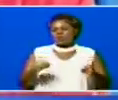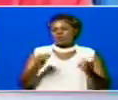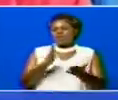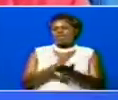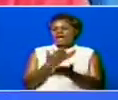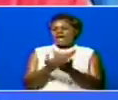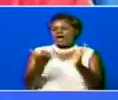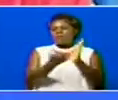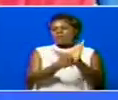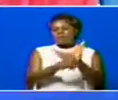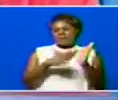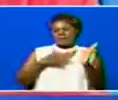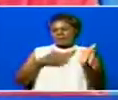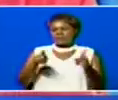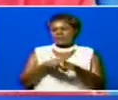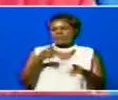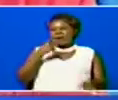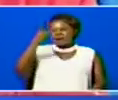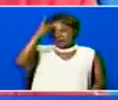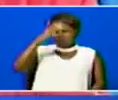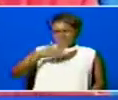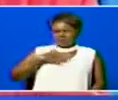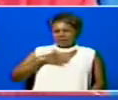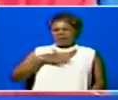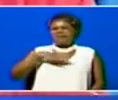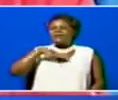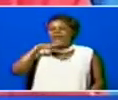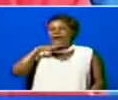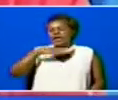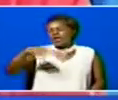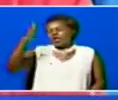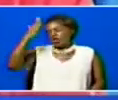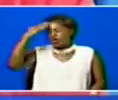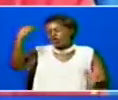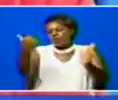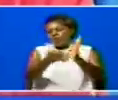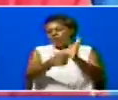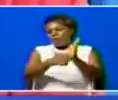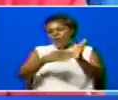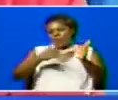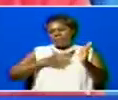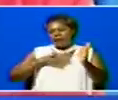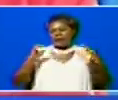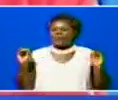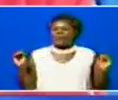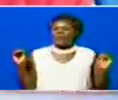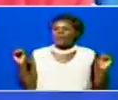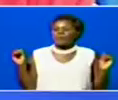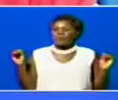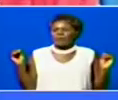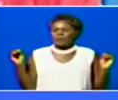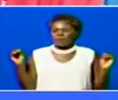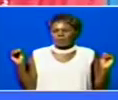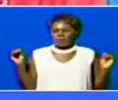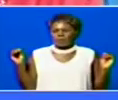yale nilikuwa napitia kwa ile nyumba. Hata wazazi wangu walikufa kama wajui yale ile ambayo mateso nilipitia kwa hiyo nyumba.